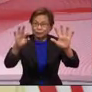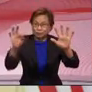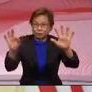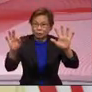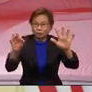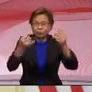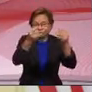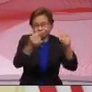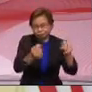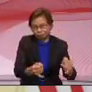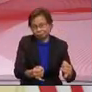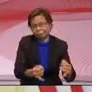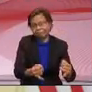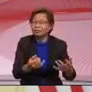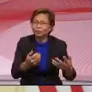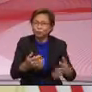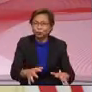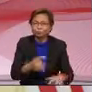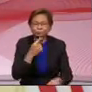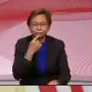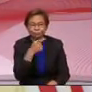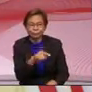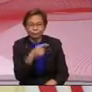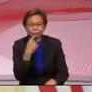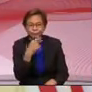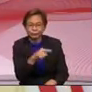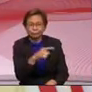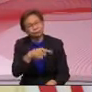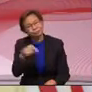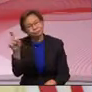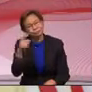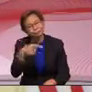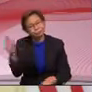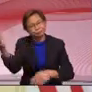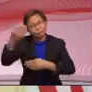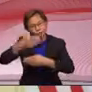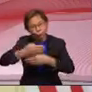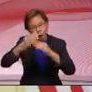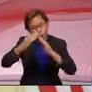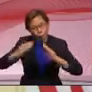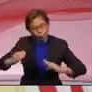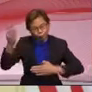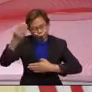5,699 individu telah diperintahkan untuk menjalani kuarantin di rumah,